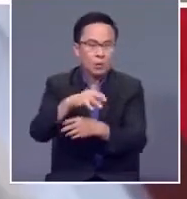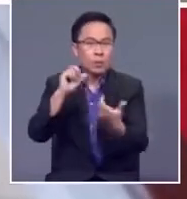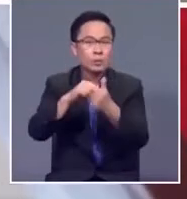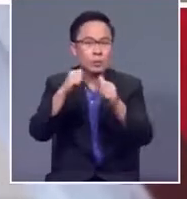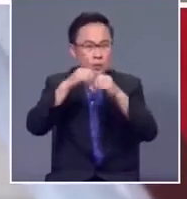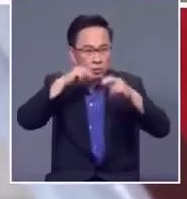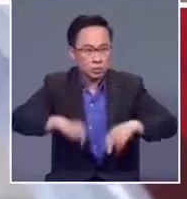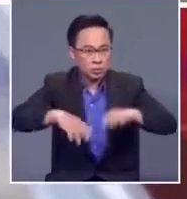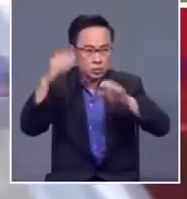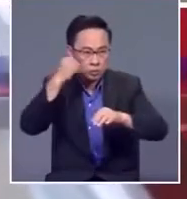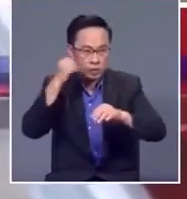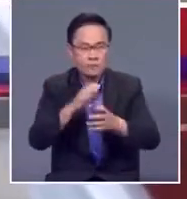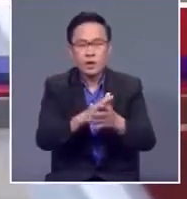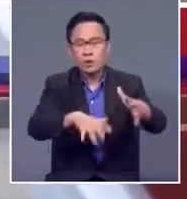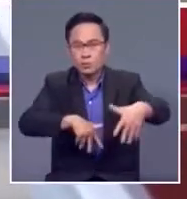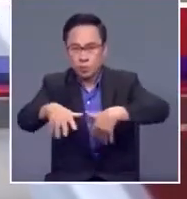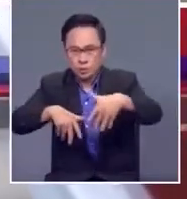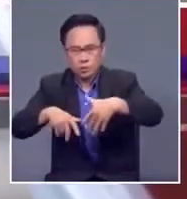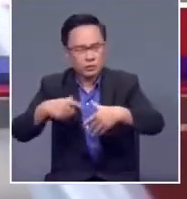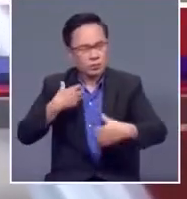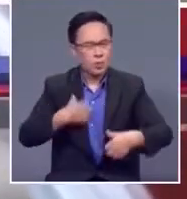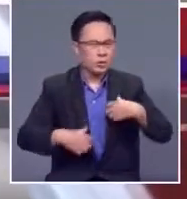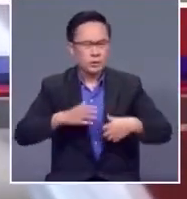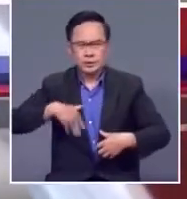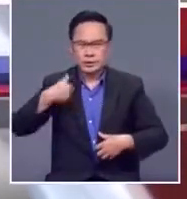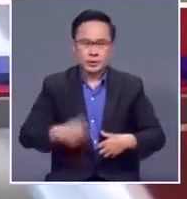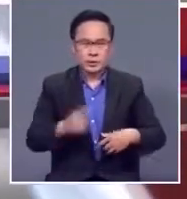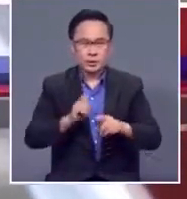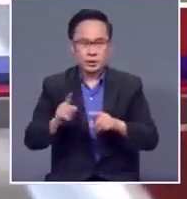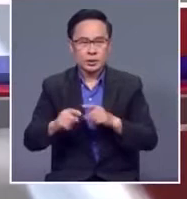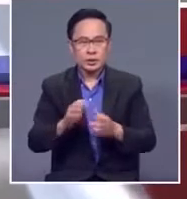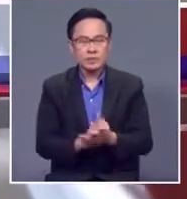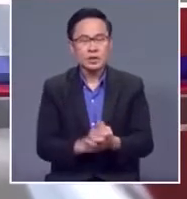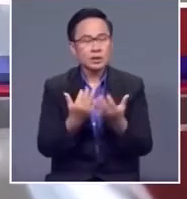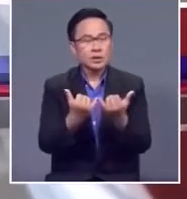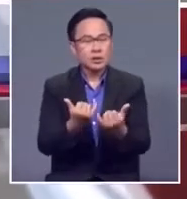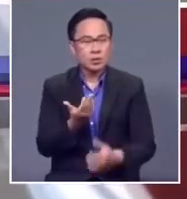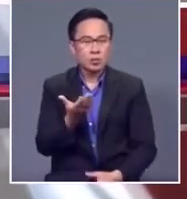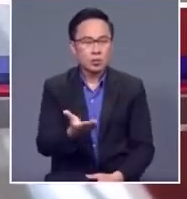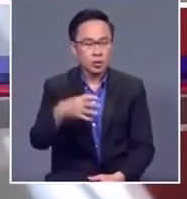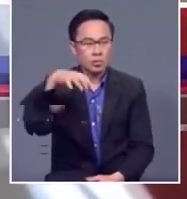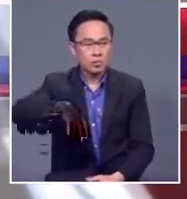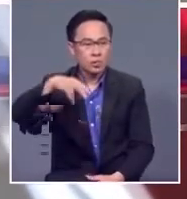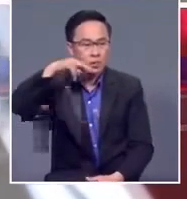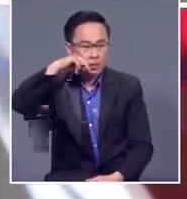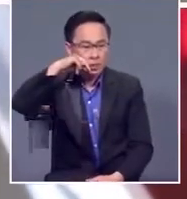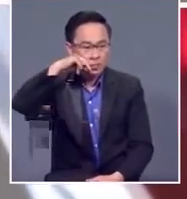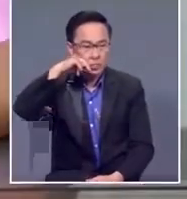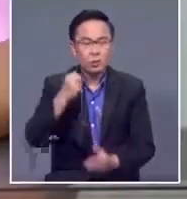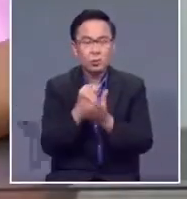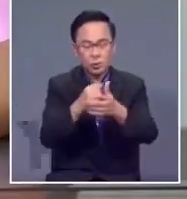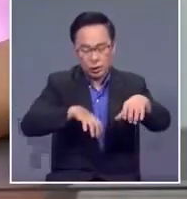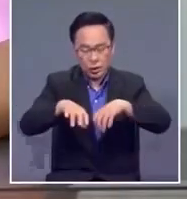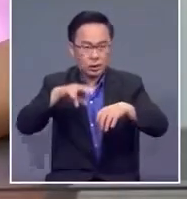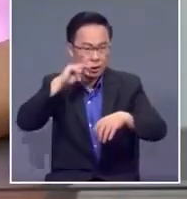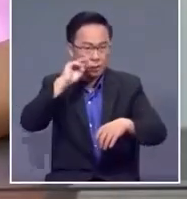งั้นน้องประชาชนนะครับก็มีความเดือดร้อนนะครับก็มีความประสงค์นะครับที่จะให้กองกรมชลประทานนะครับบริหารจัดการ